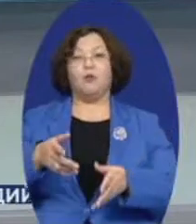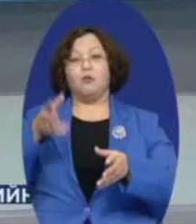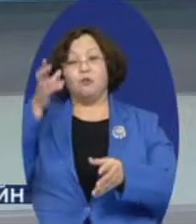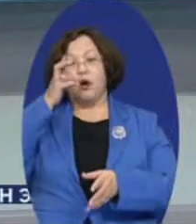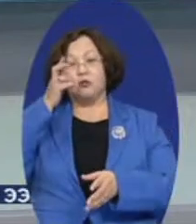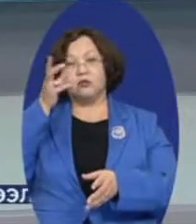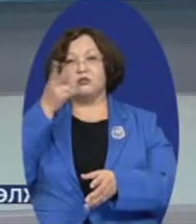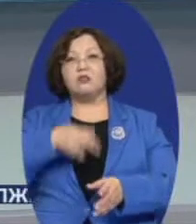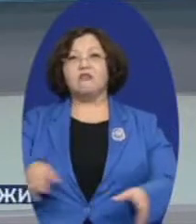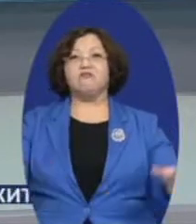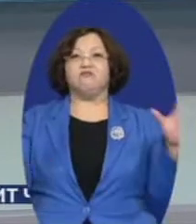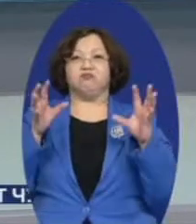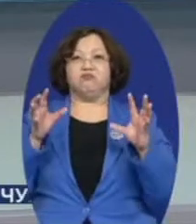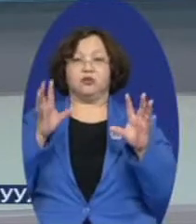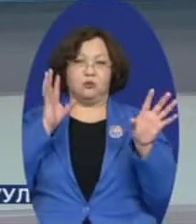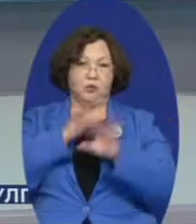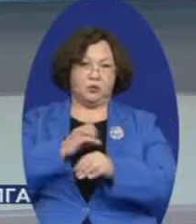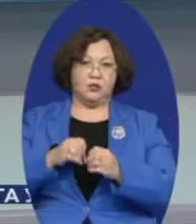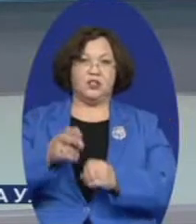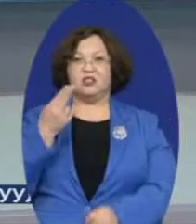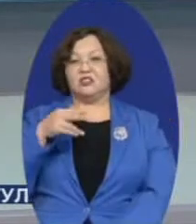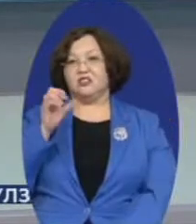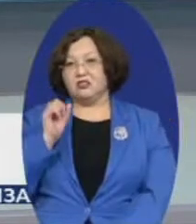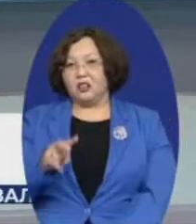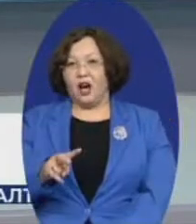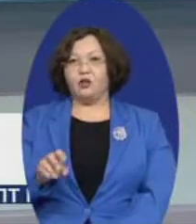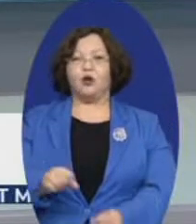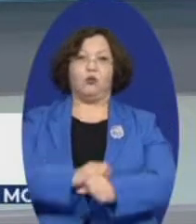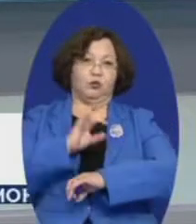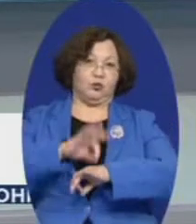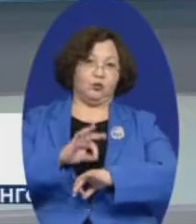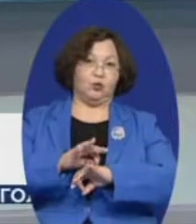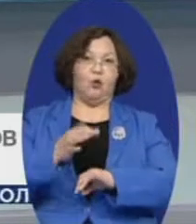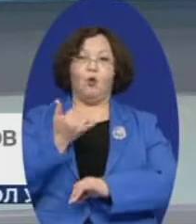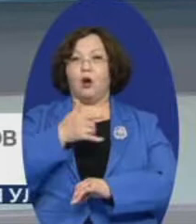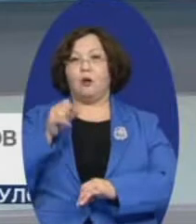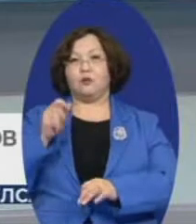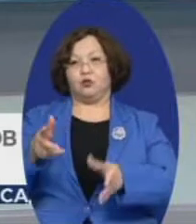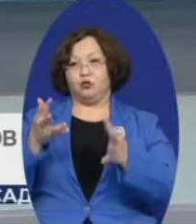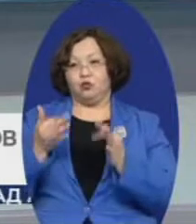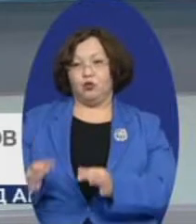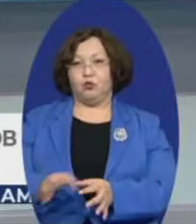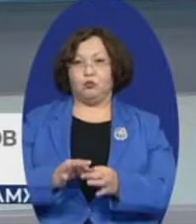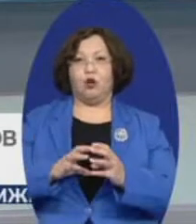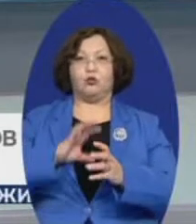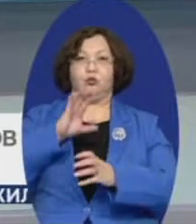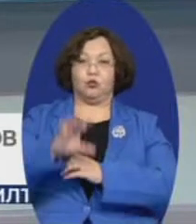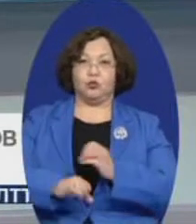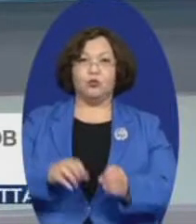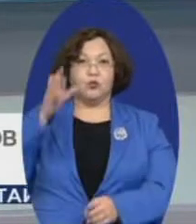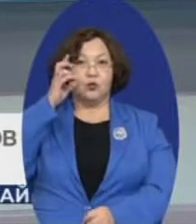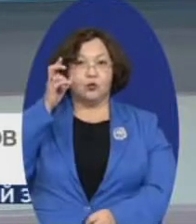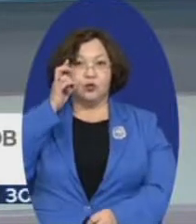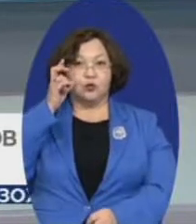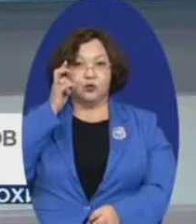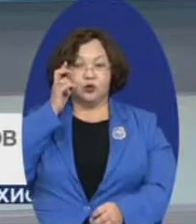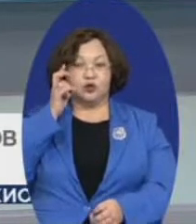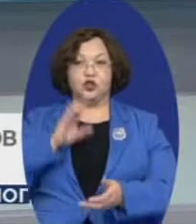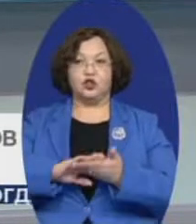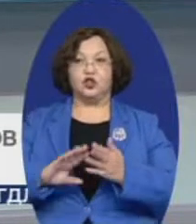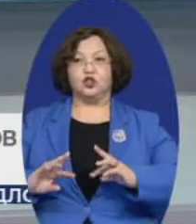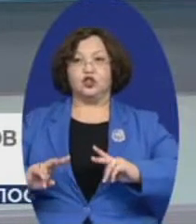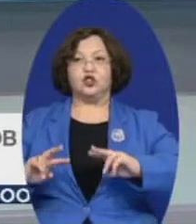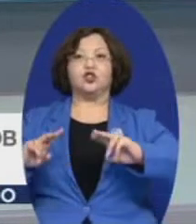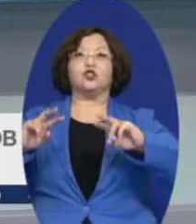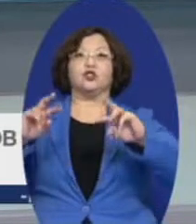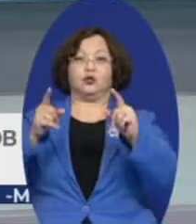боловсрол дээд хэмжээний чуулганы зохион байгуулсан. За дижитал шилжилт, цар тахал, урамсгалын өөрчлөлт зэрэгс үүдэлтэйгээр дэлхийн нийт боловсролыг хувирган өөрчлөх